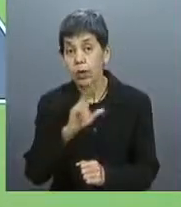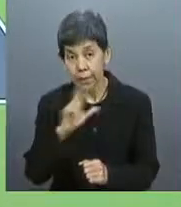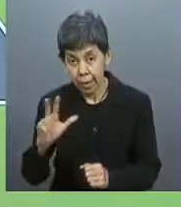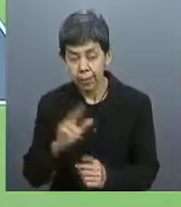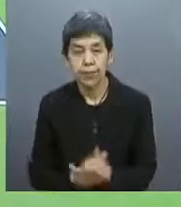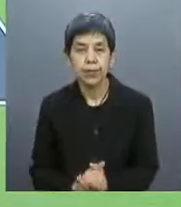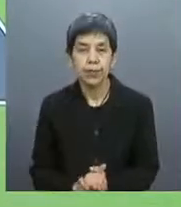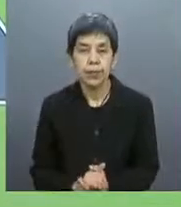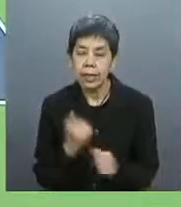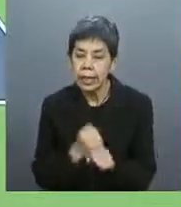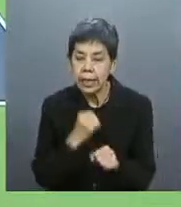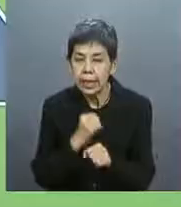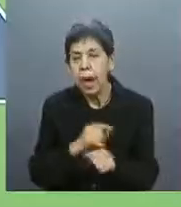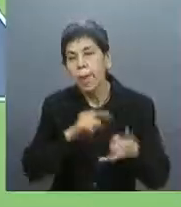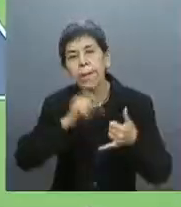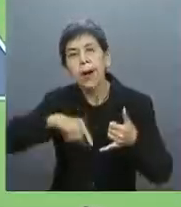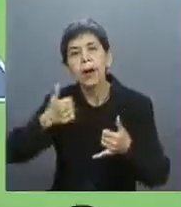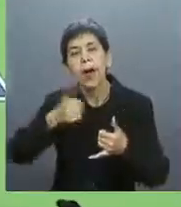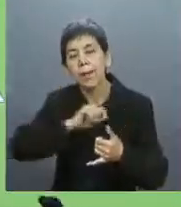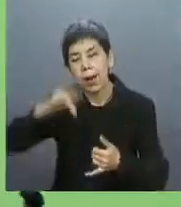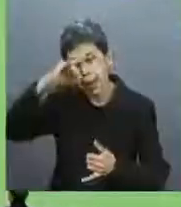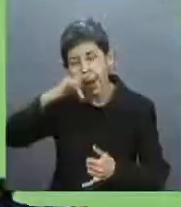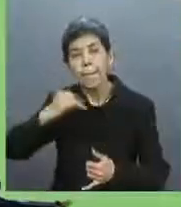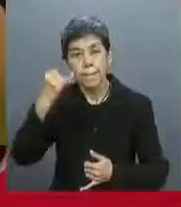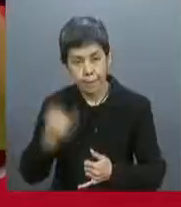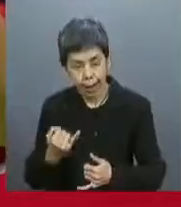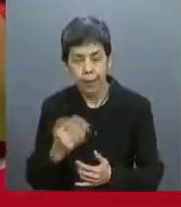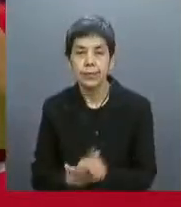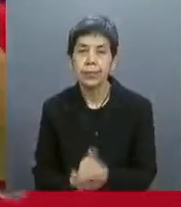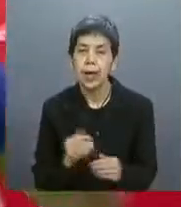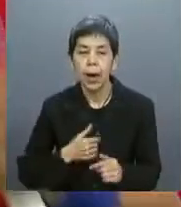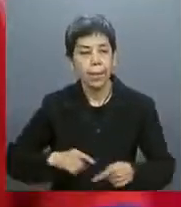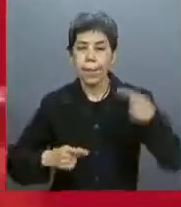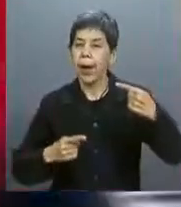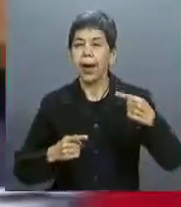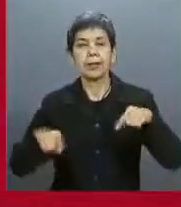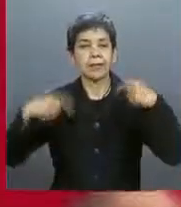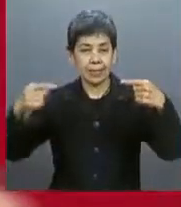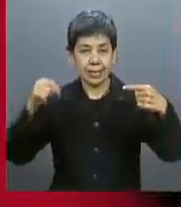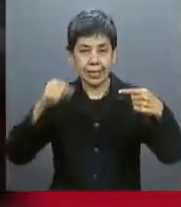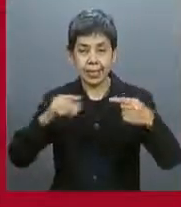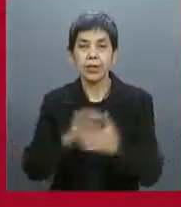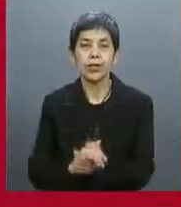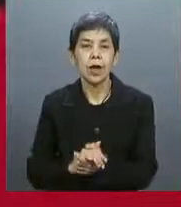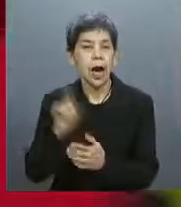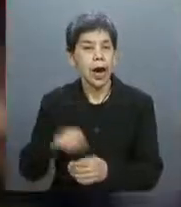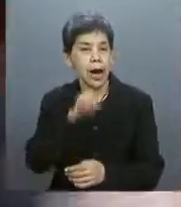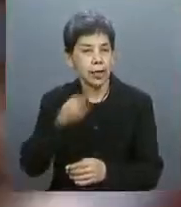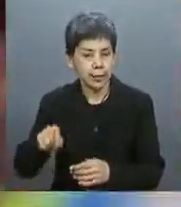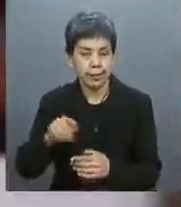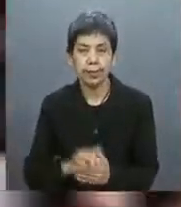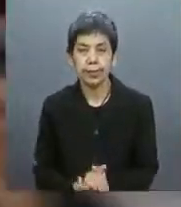แล้วก็6ต่อ2ทำให้เซอร์เบียชนะคาซัคสถาน3ต่อ2คู่ได้ผ่านเข้ารอบไปเจอกับสหราชอาณาจักรต่อ